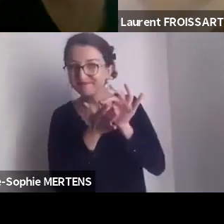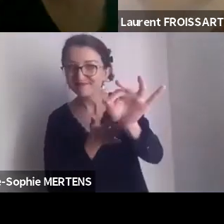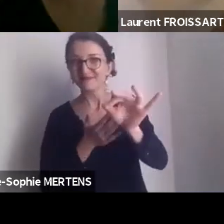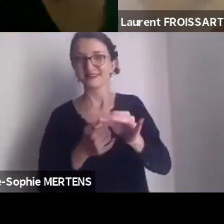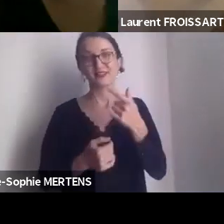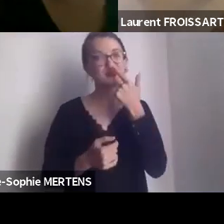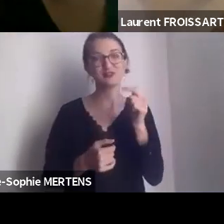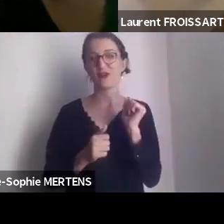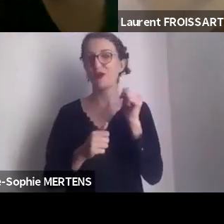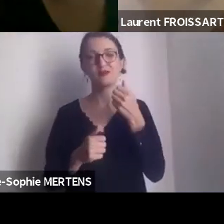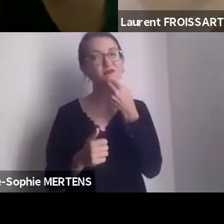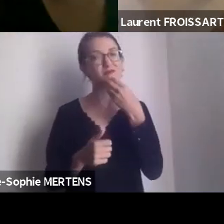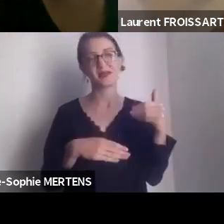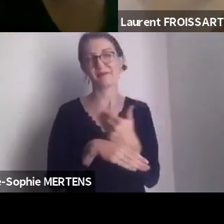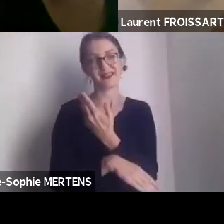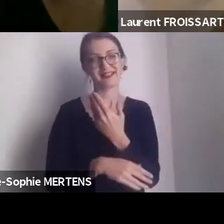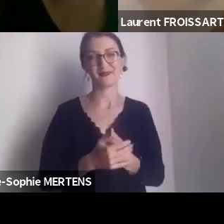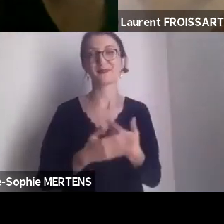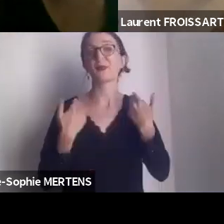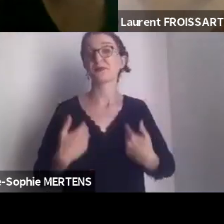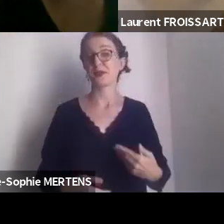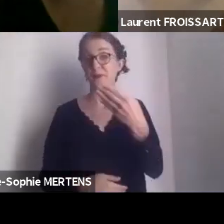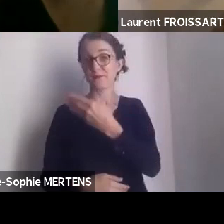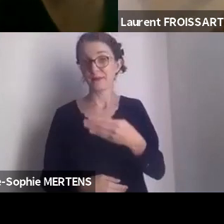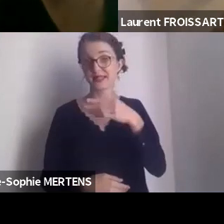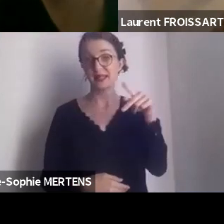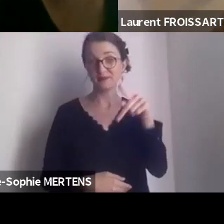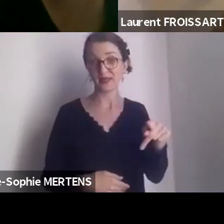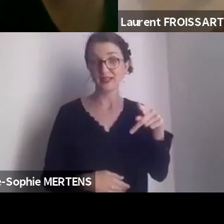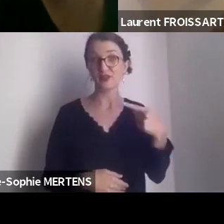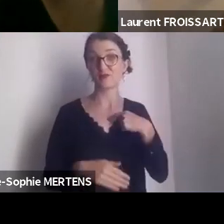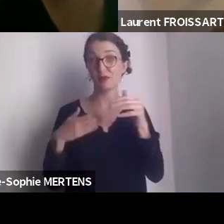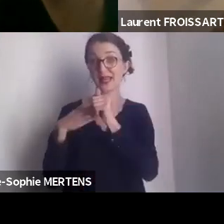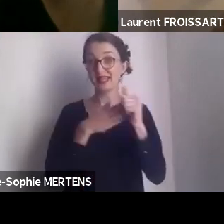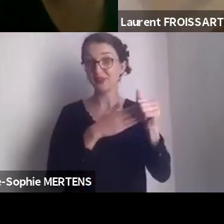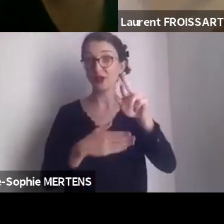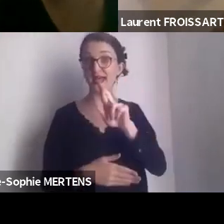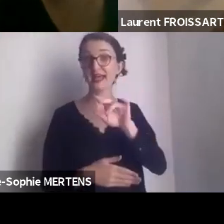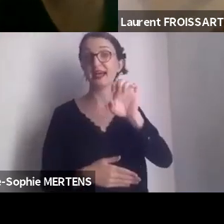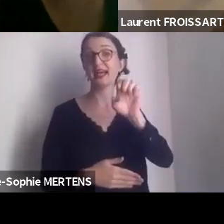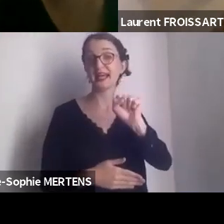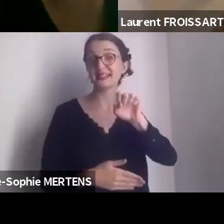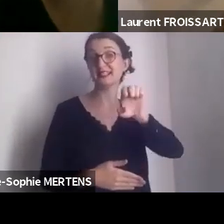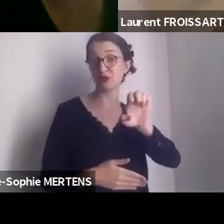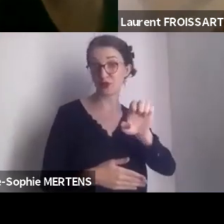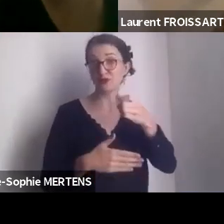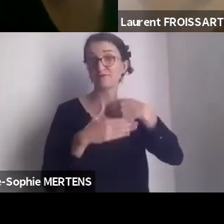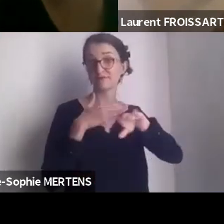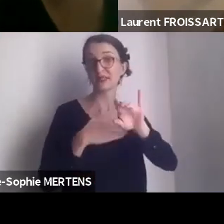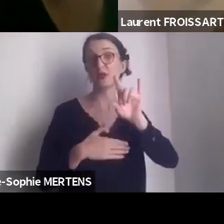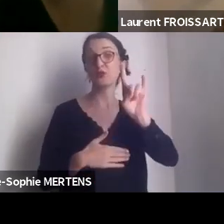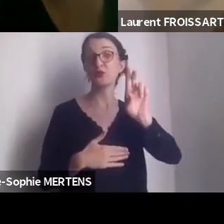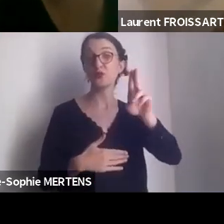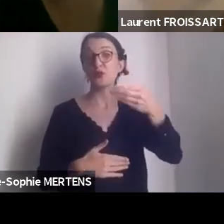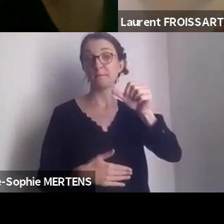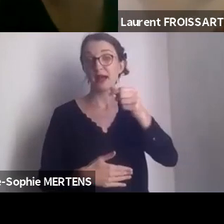suis Manaël Percher, leader RSE de Womanity. Chez nous, la RSE s'appelle We Impact et ça nous tient à